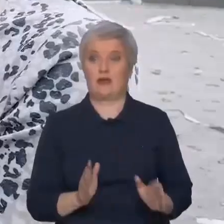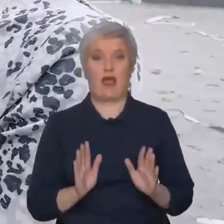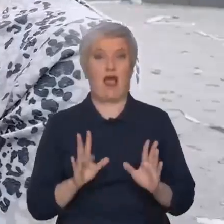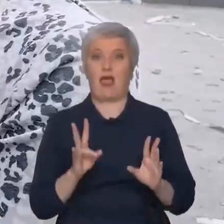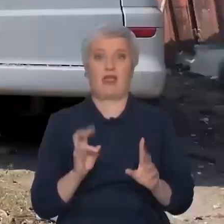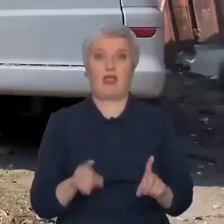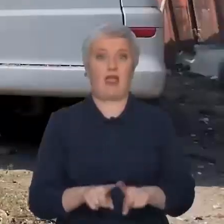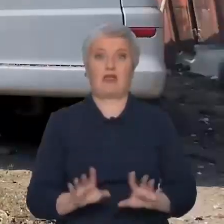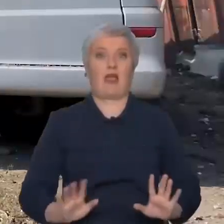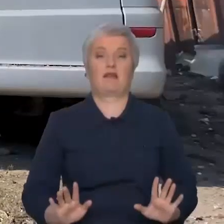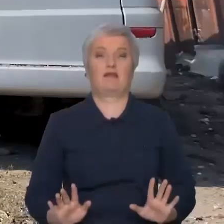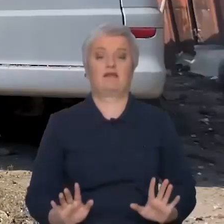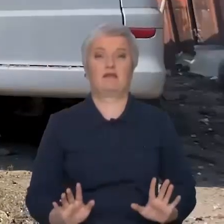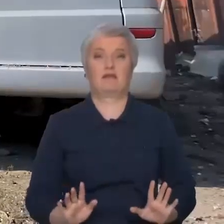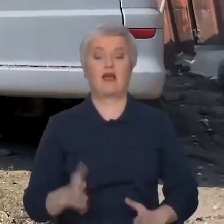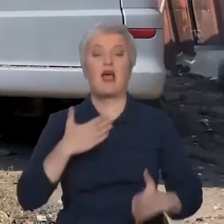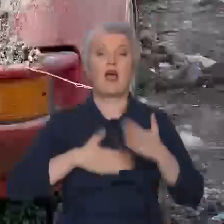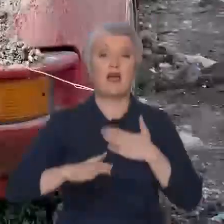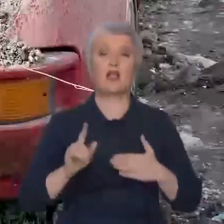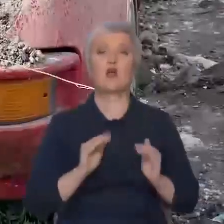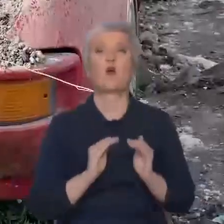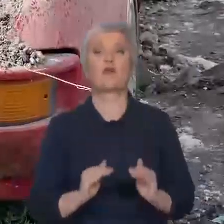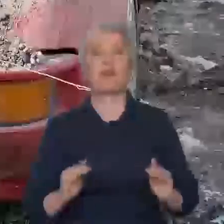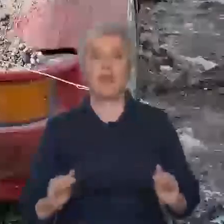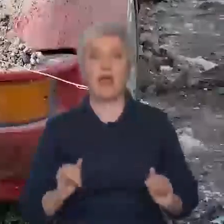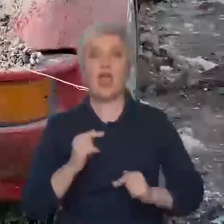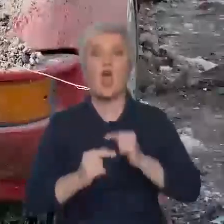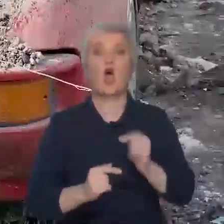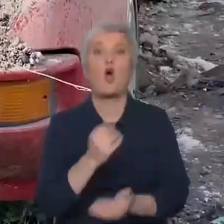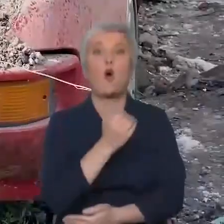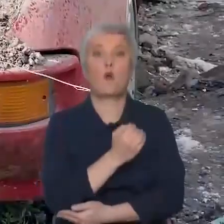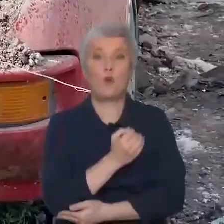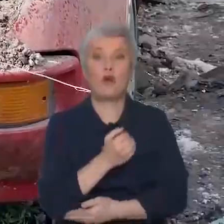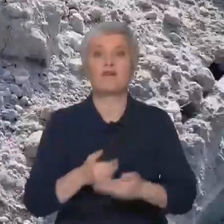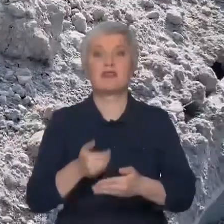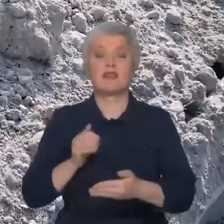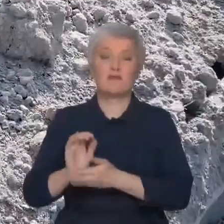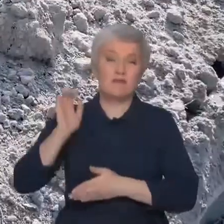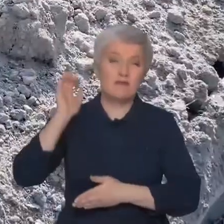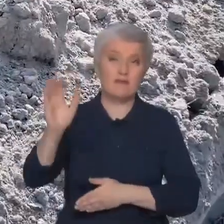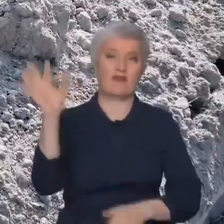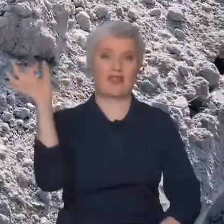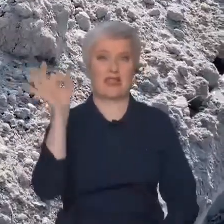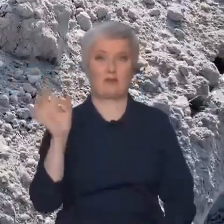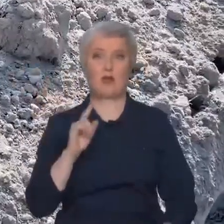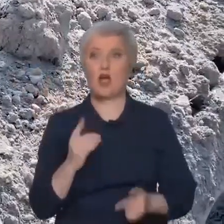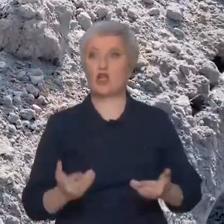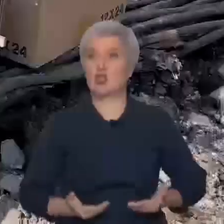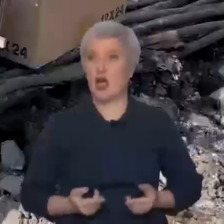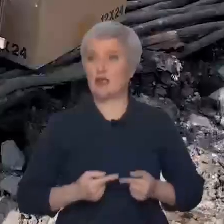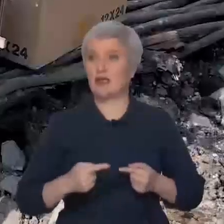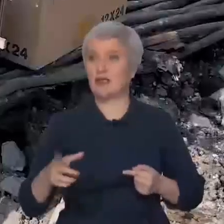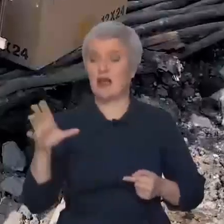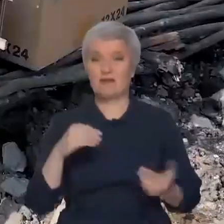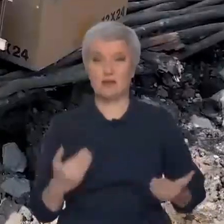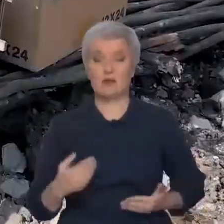Тільки не так. Радіють, що дітей та онуків заздалегідь вивезли до Німеччини. Все, що нажито за всю життя, мені 45 років, ми